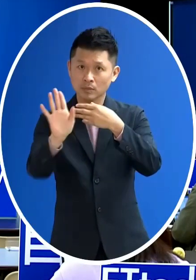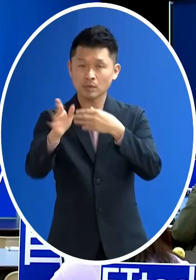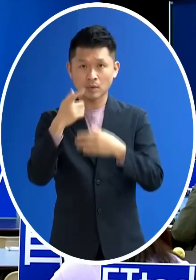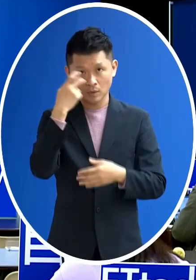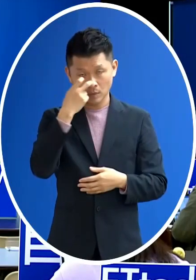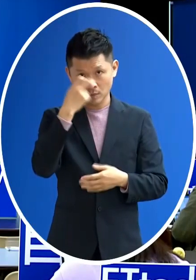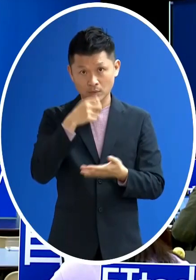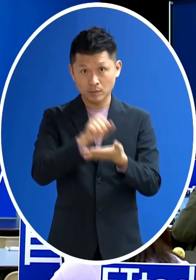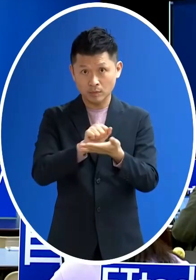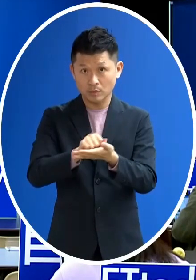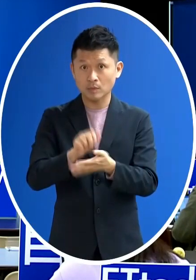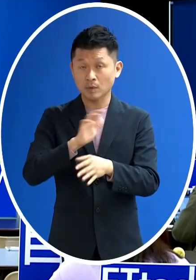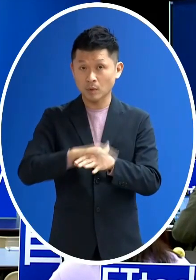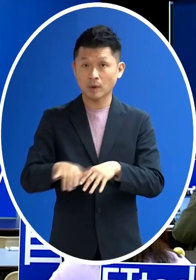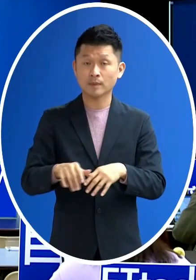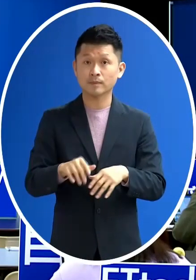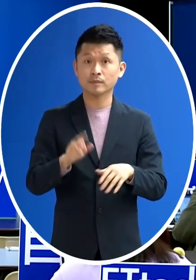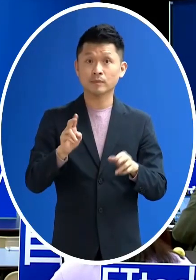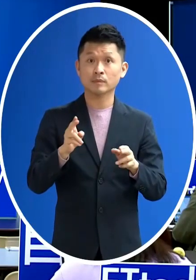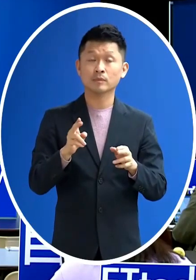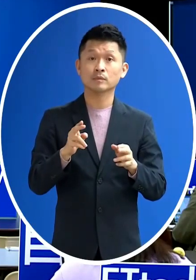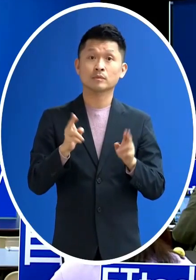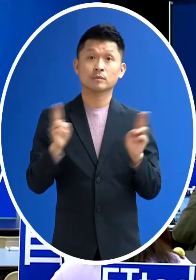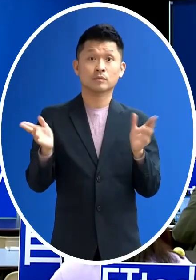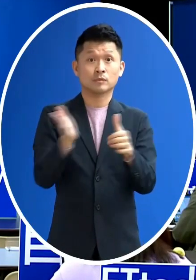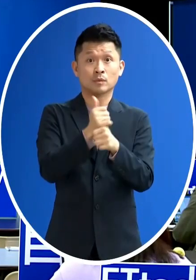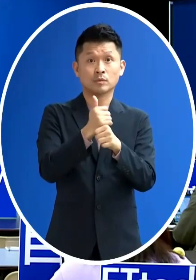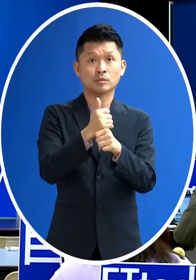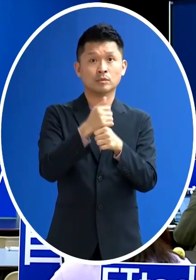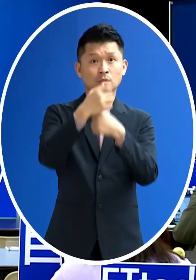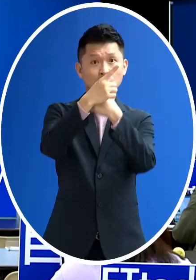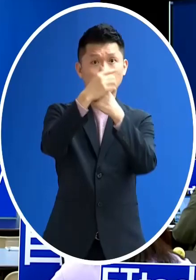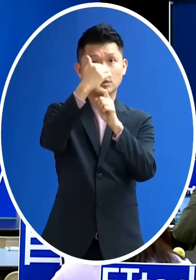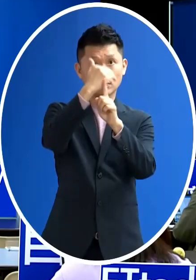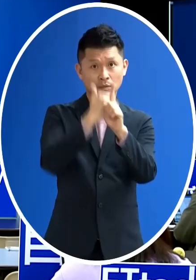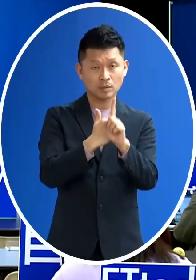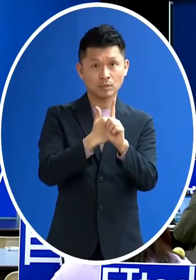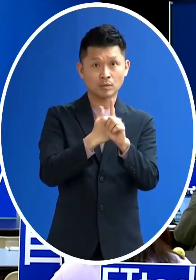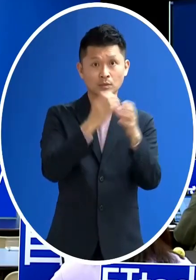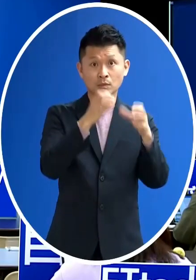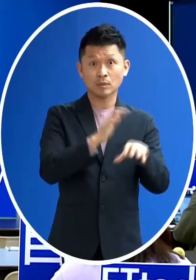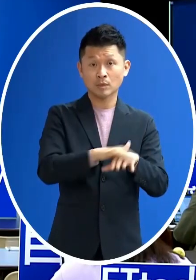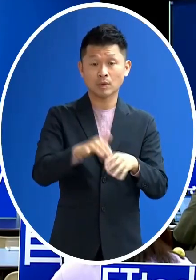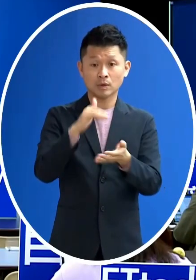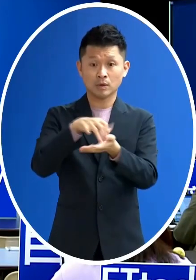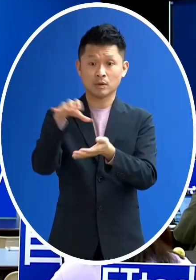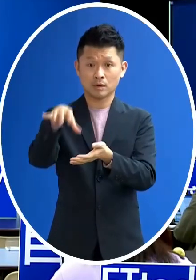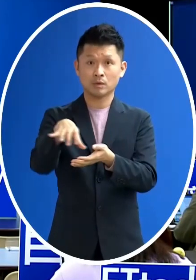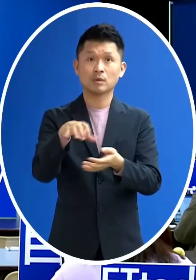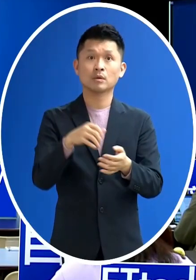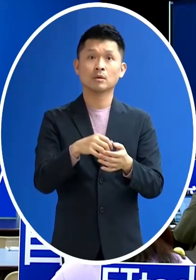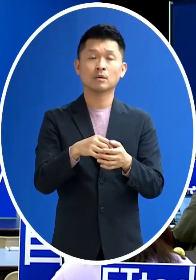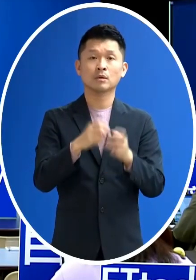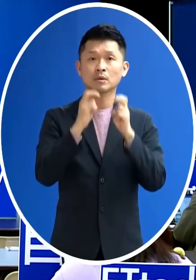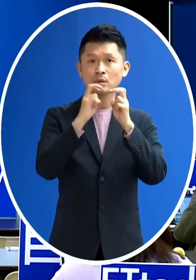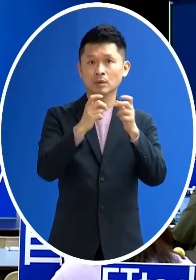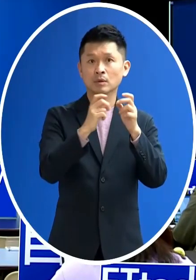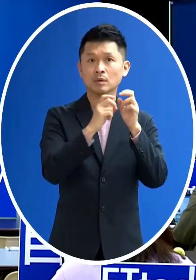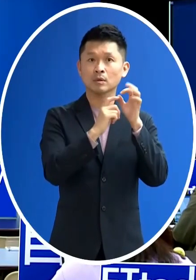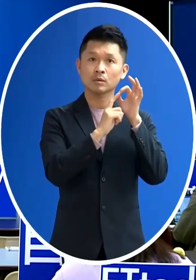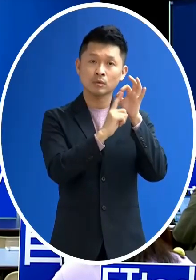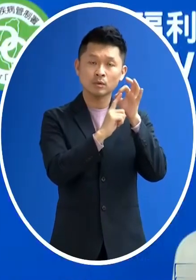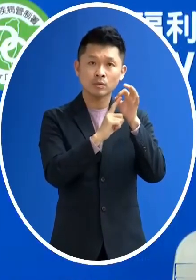病降四类？那指挥中心什么时候降级开设？另外想问何时会解除医院和大众运输的口罩令？谢